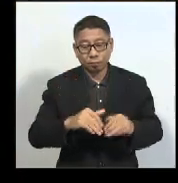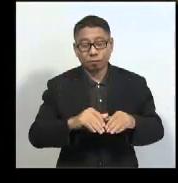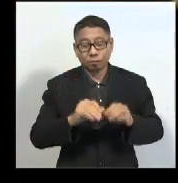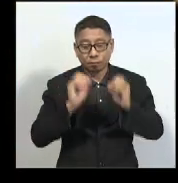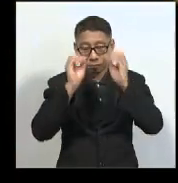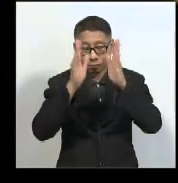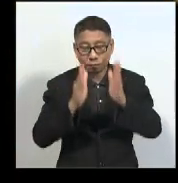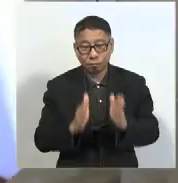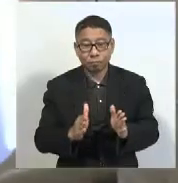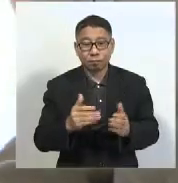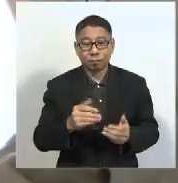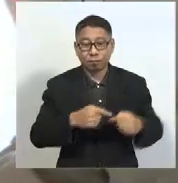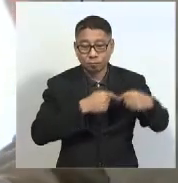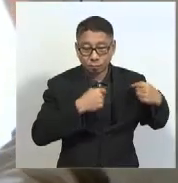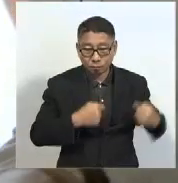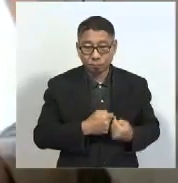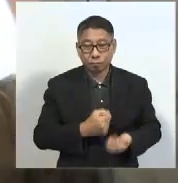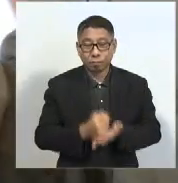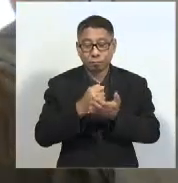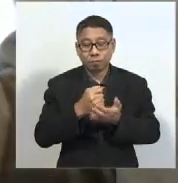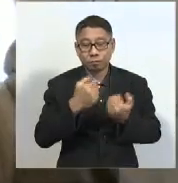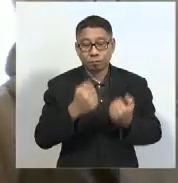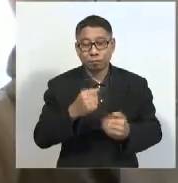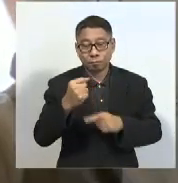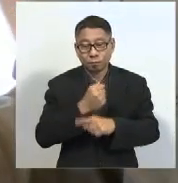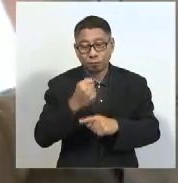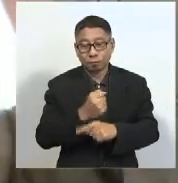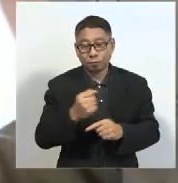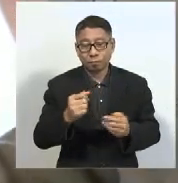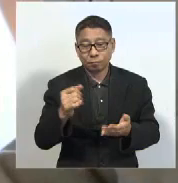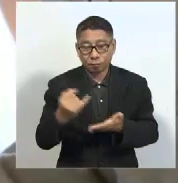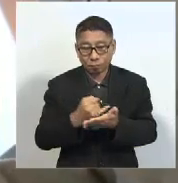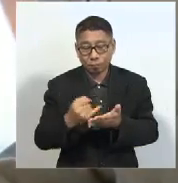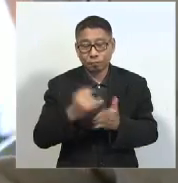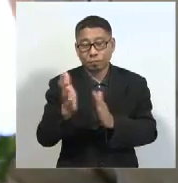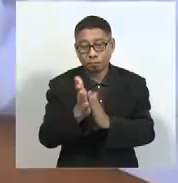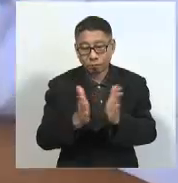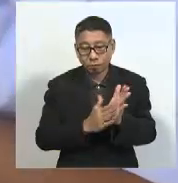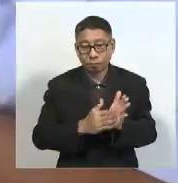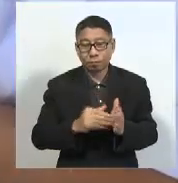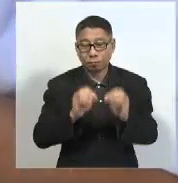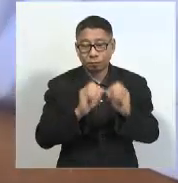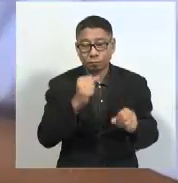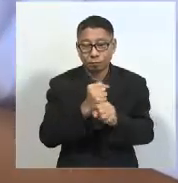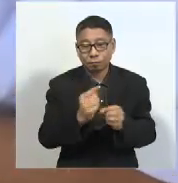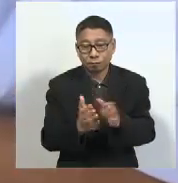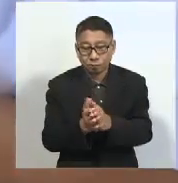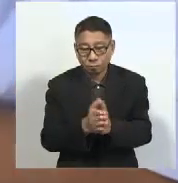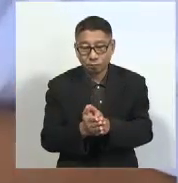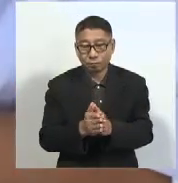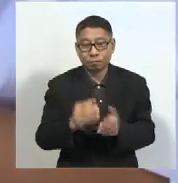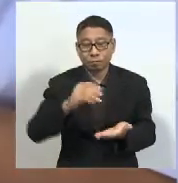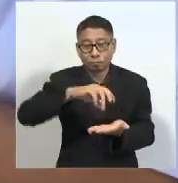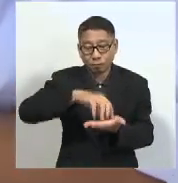ารย์ผู้สอนและจิตอาสามาฝึกทักษะวิชาชีพสอนงานศิลปะหัตถกรรมสอนทำอาหารและเบเก